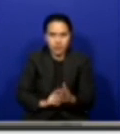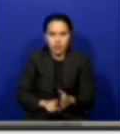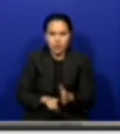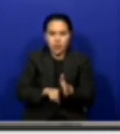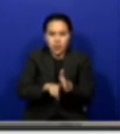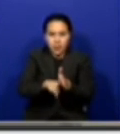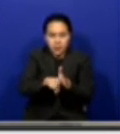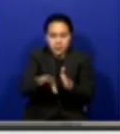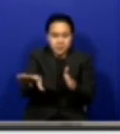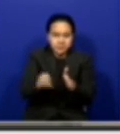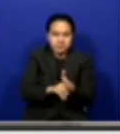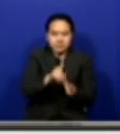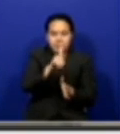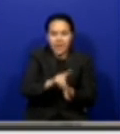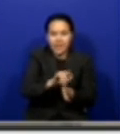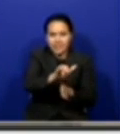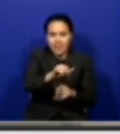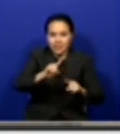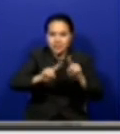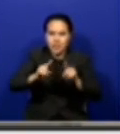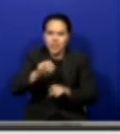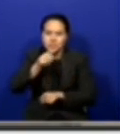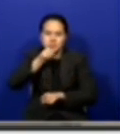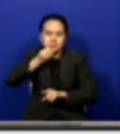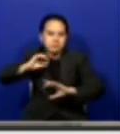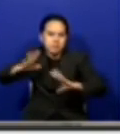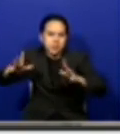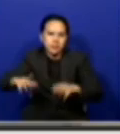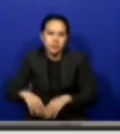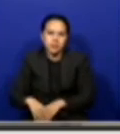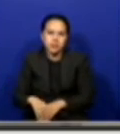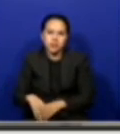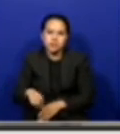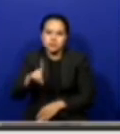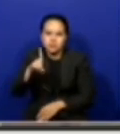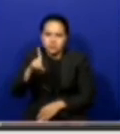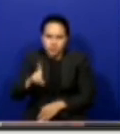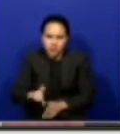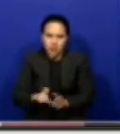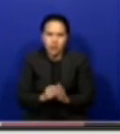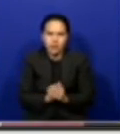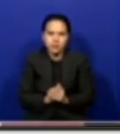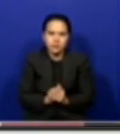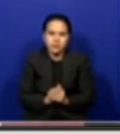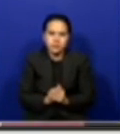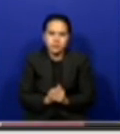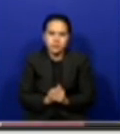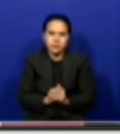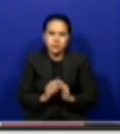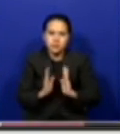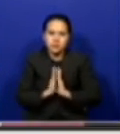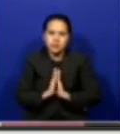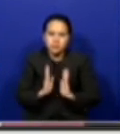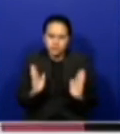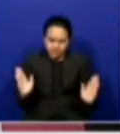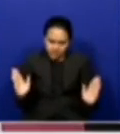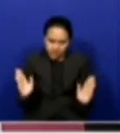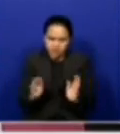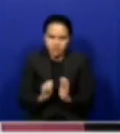ดแต่จะอดตายกันทั้งประเทศแทนค่ะท่านประธานกราบขอบพระคุณค่ะ